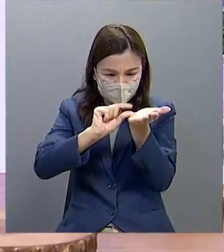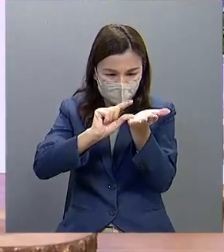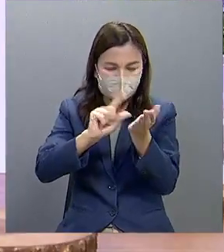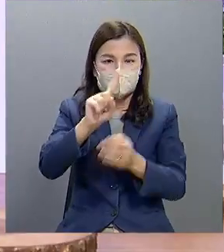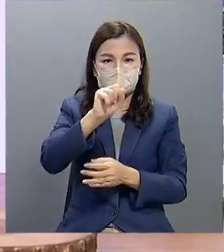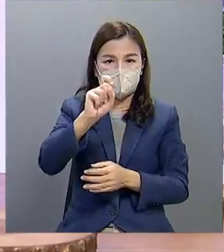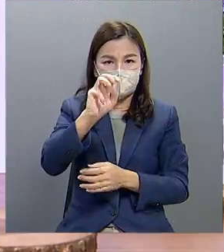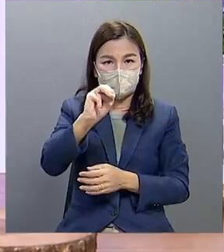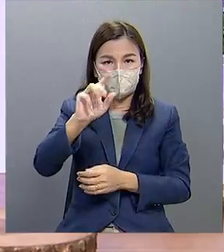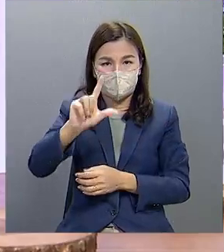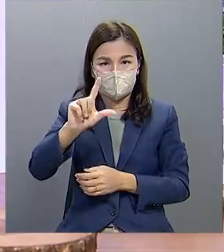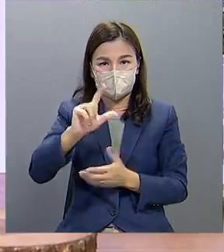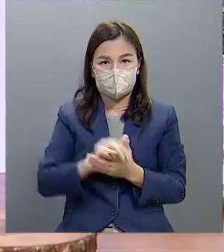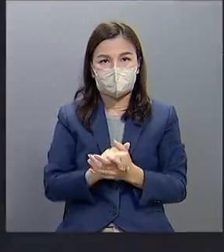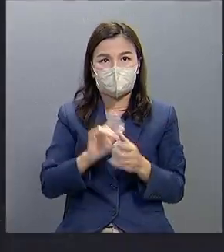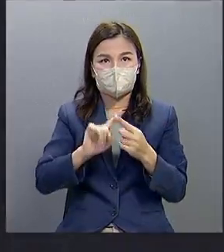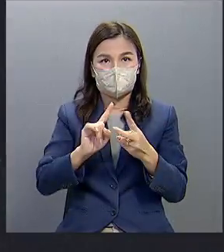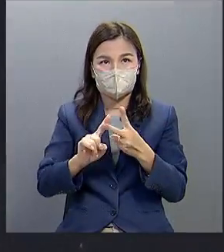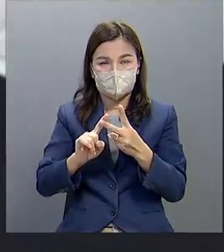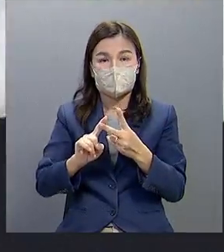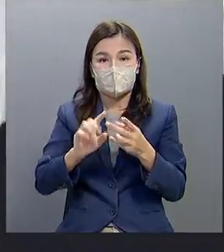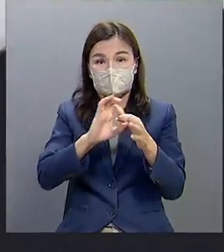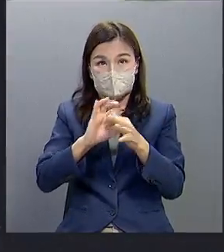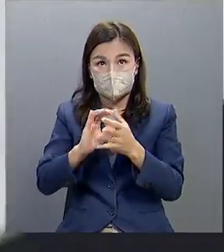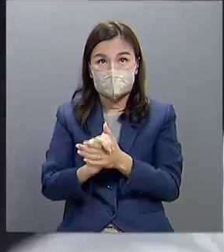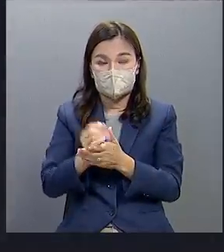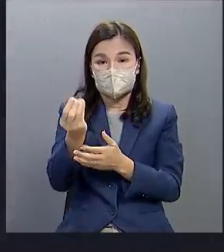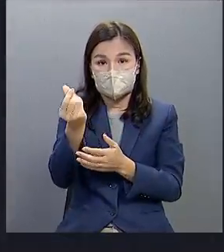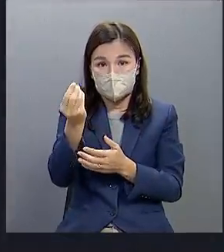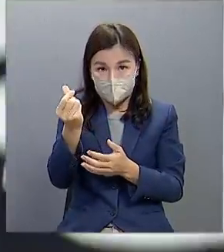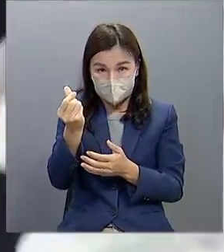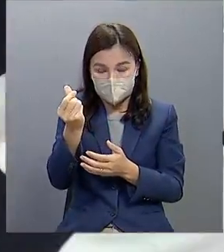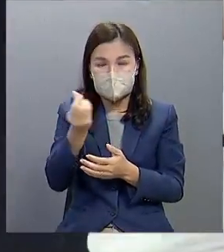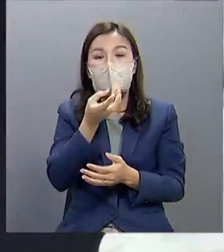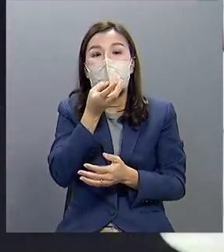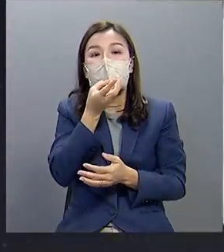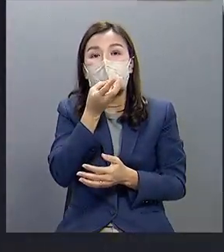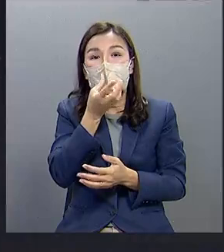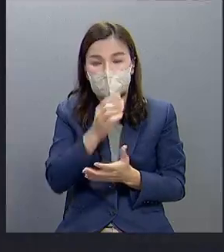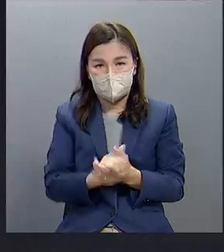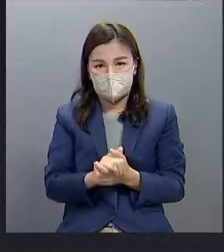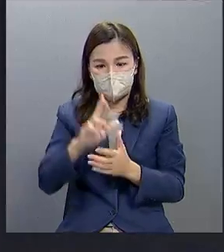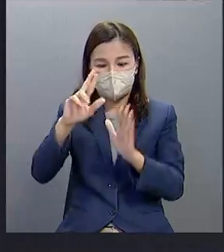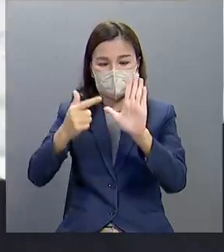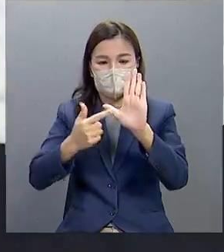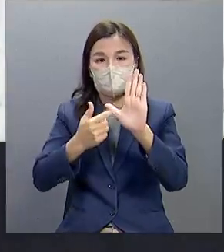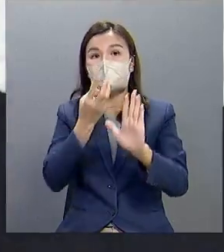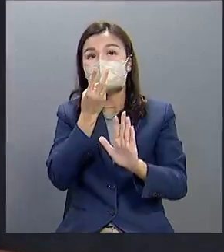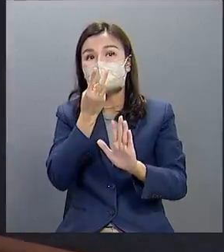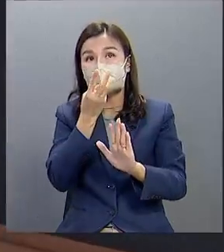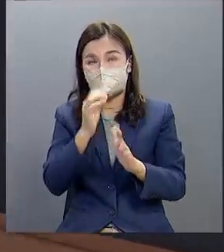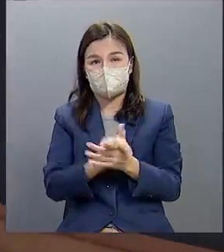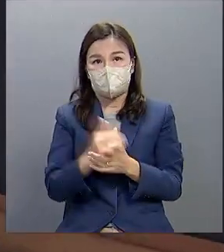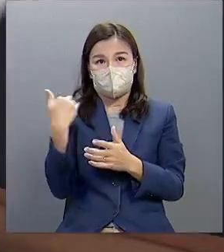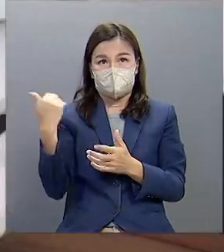ต่อไปนะคะอันนี้เป็นน้ำมันรำข้าวค่ะถ้าน้ำมันที่มาจากธรรมชาติส่วนใหญ่มันจะมีกลิ่นนะคะแล้วก็แต่ว่ามันจะมีวิตามินอี